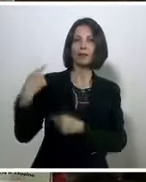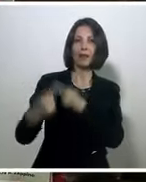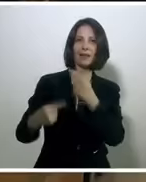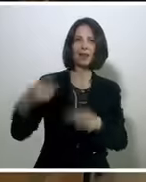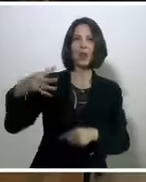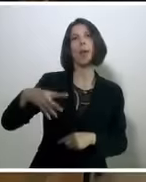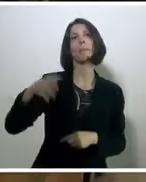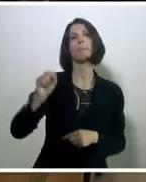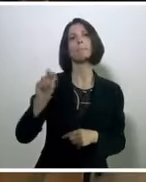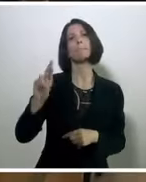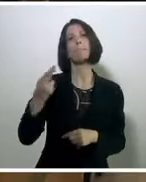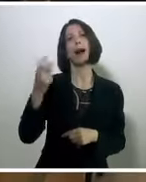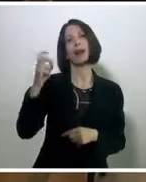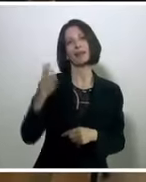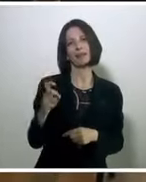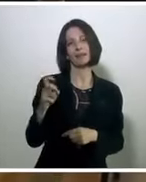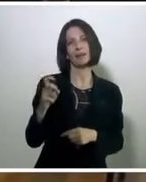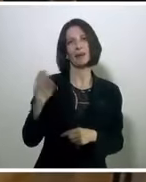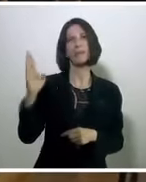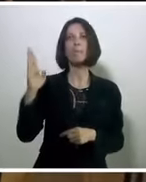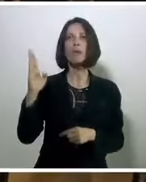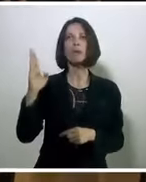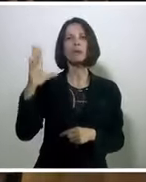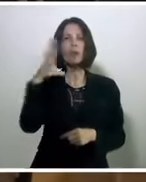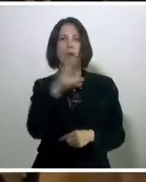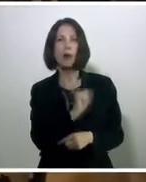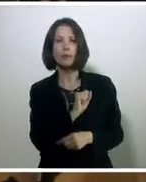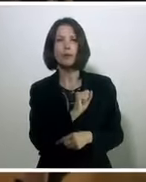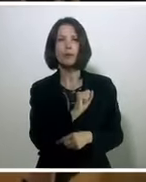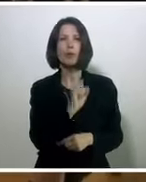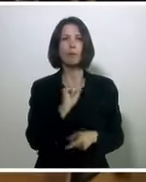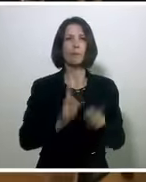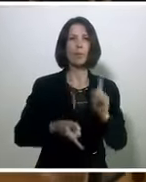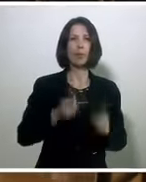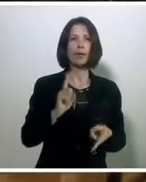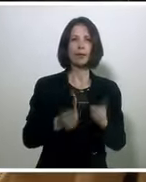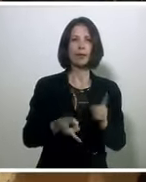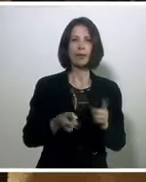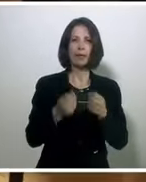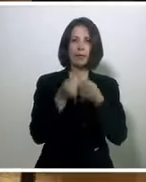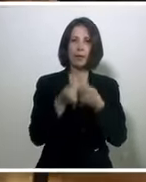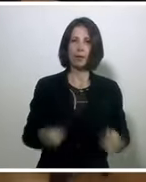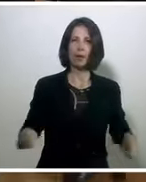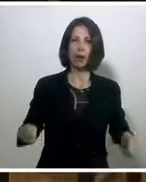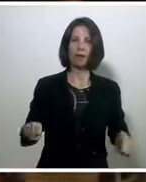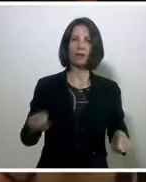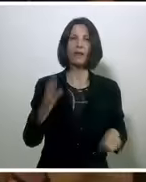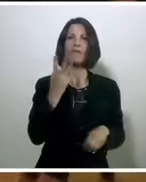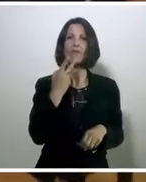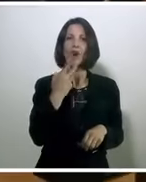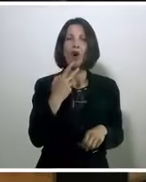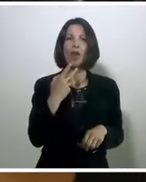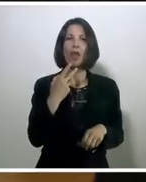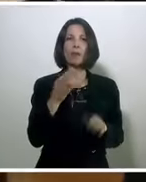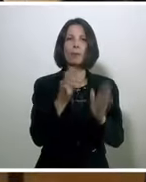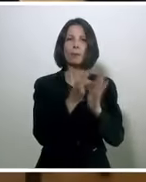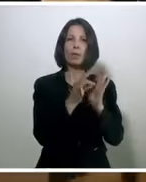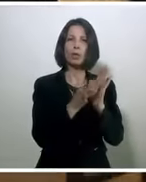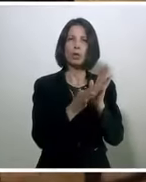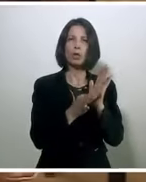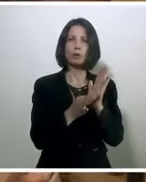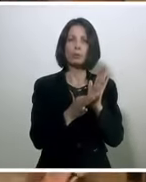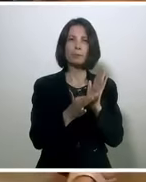aveva capito che la politica Democratica richiede presupposti particolarmente impegnativi di